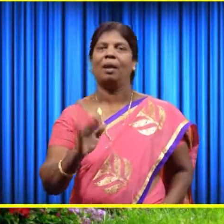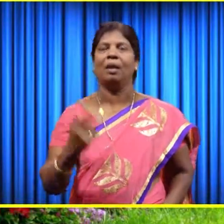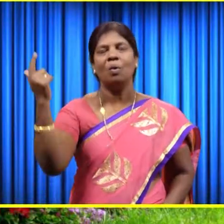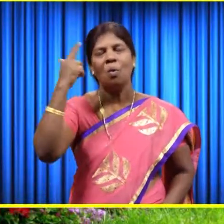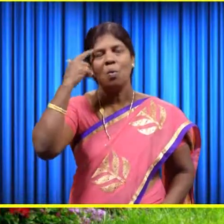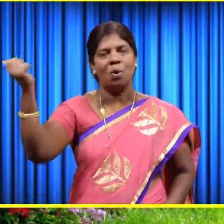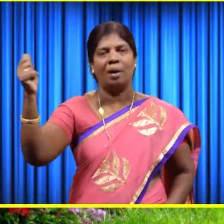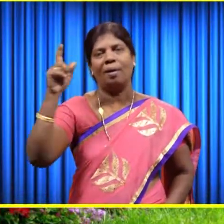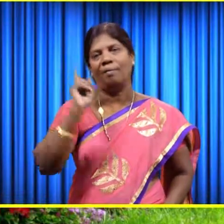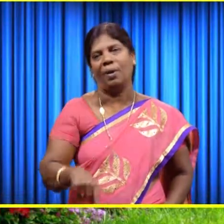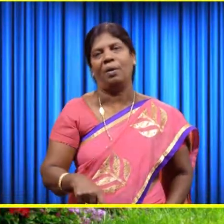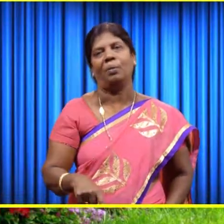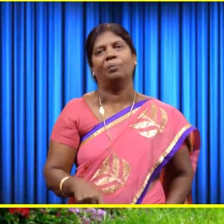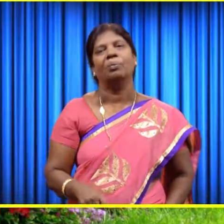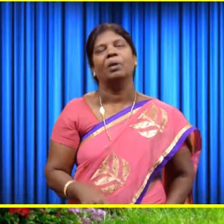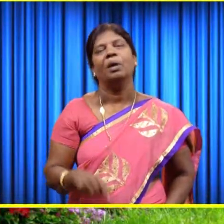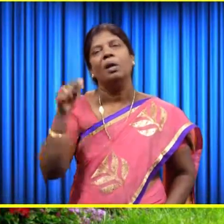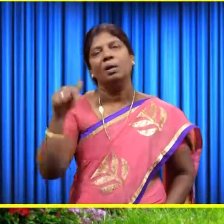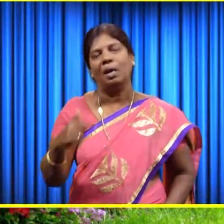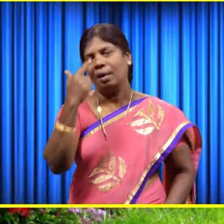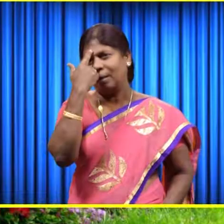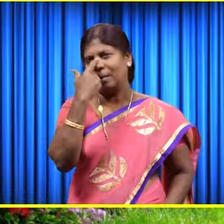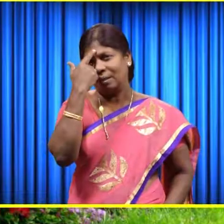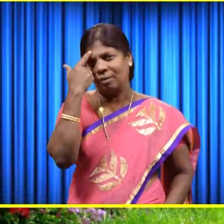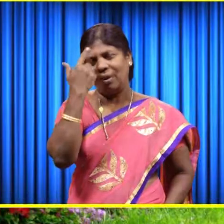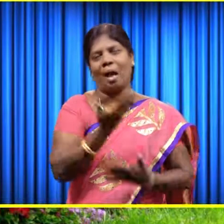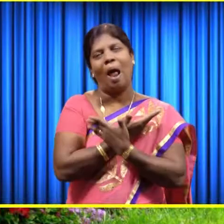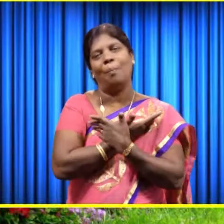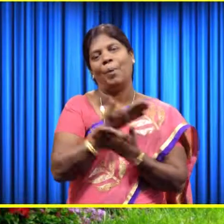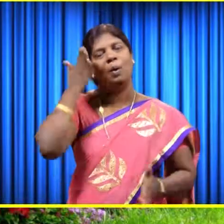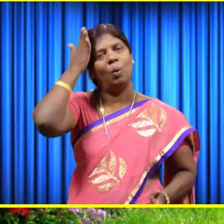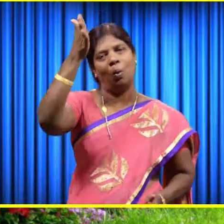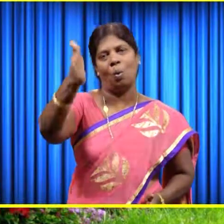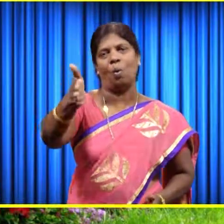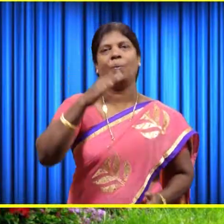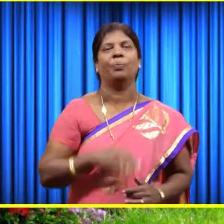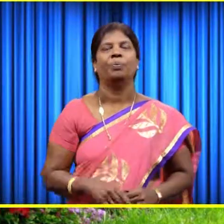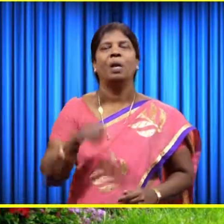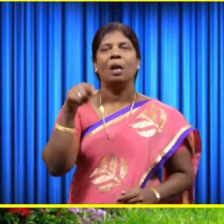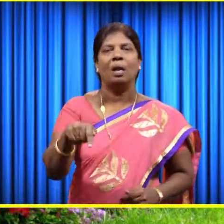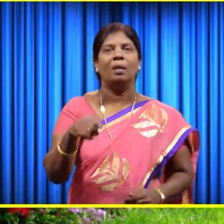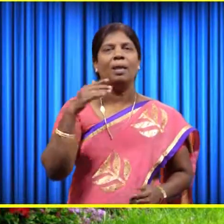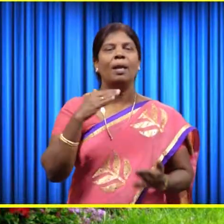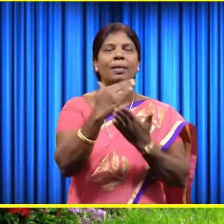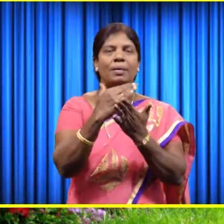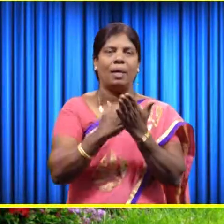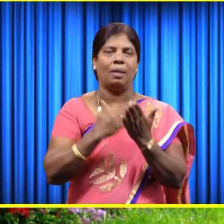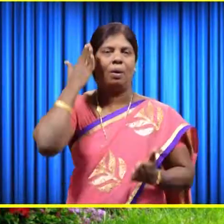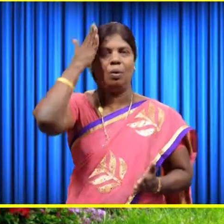நீங்கள் உணர வேண்டும். அதுதான் இந்த கிறிஸ்துவின் அன்பின் நோக்கம், அதுதான் இந்த செய்தியின்